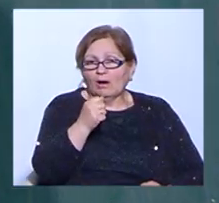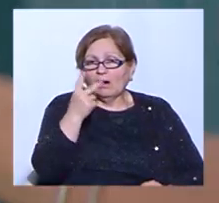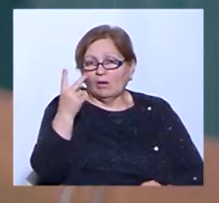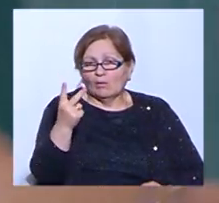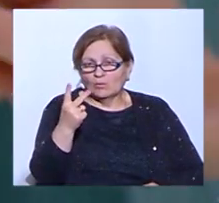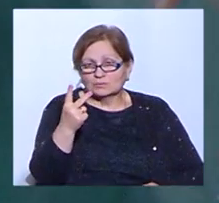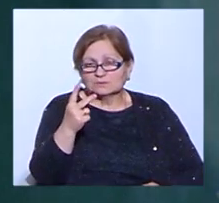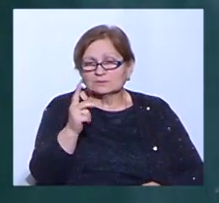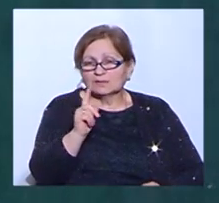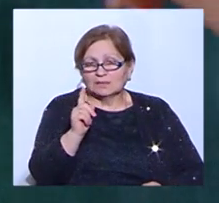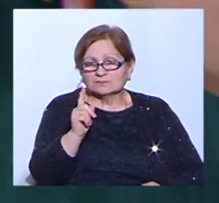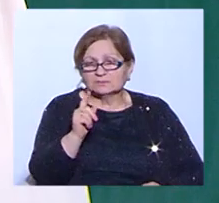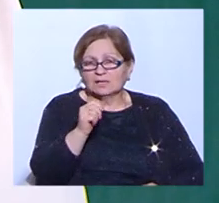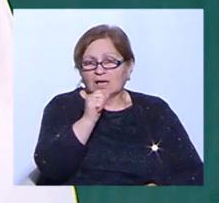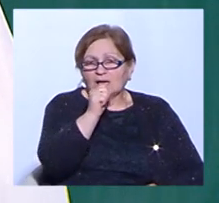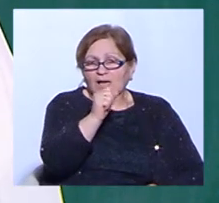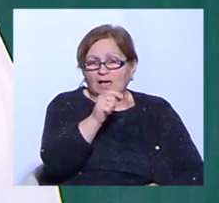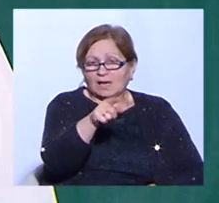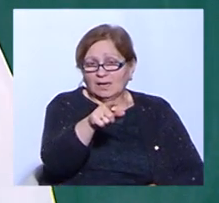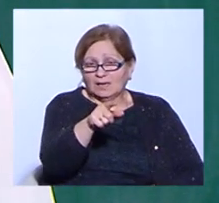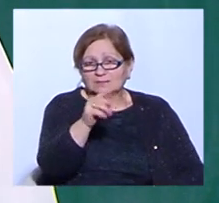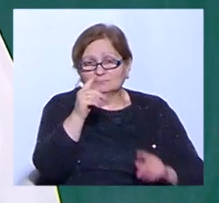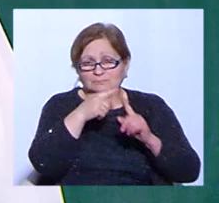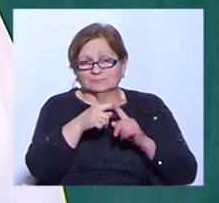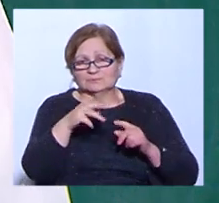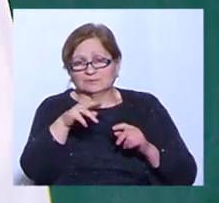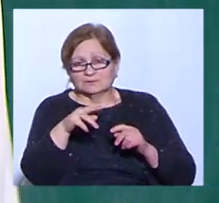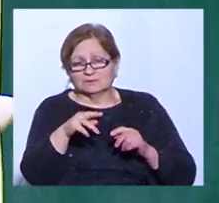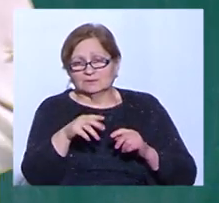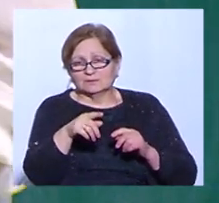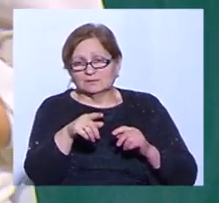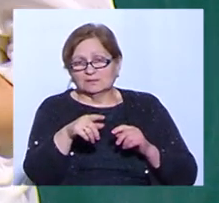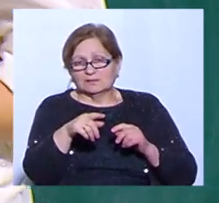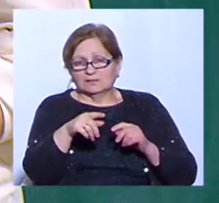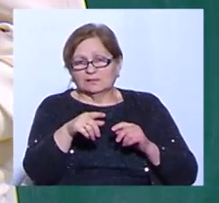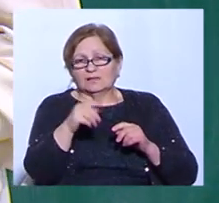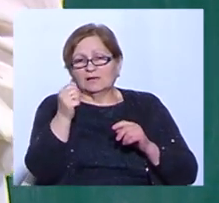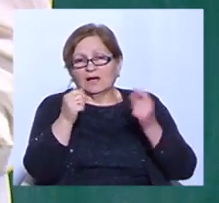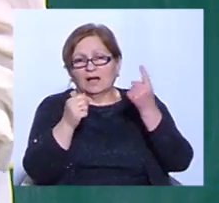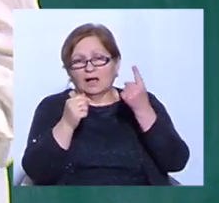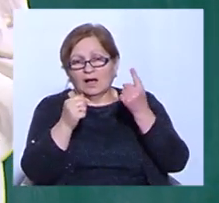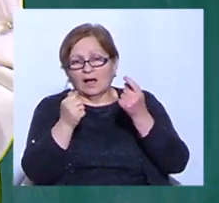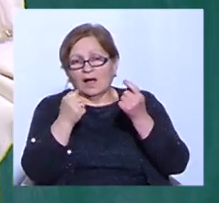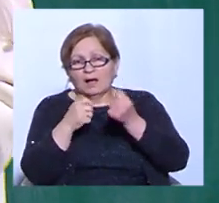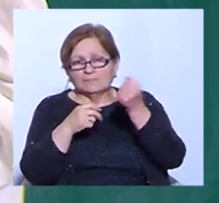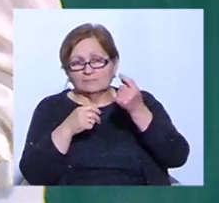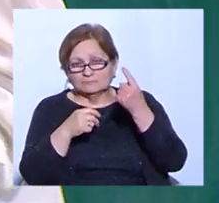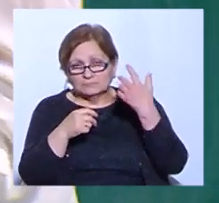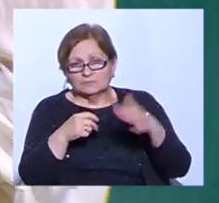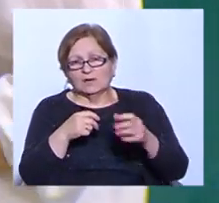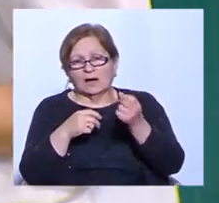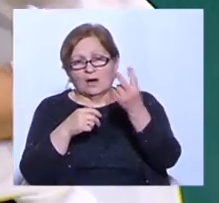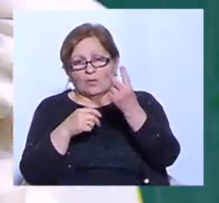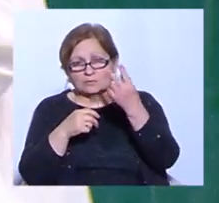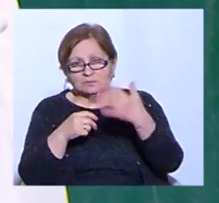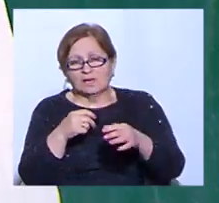D. A3 იქნება A1 + რამდენი D? აი ნახეთ, A1 გვაქვს. რამდენი? 1 D,